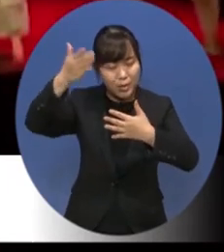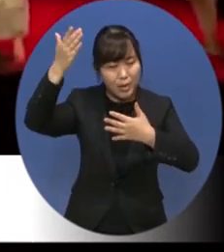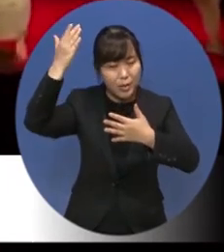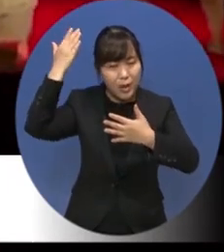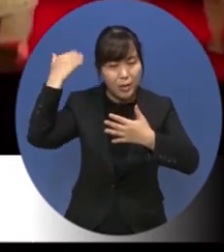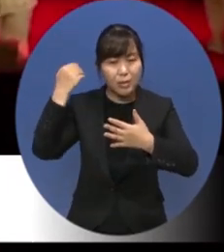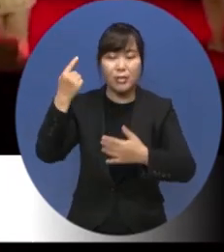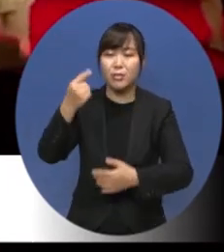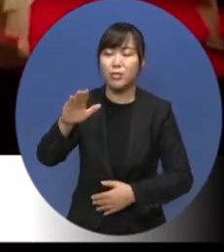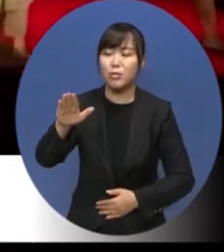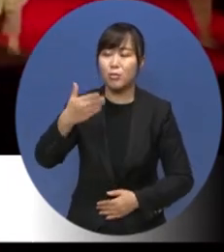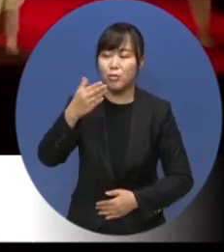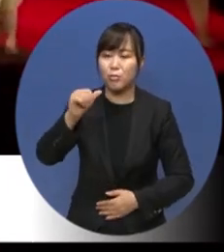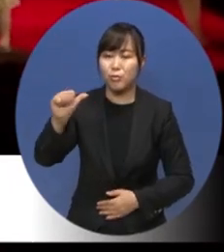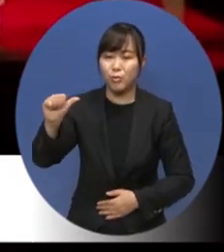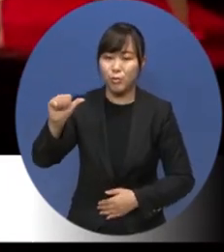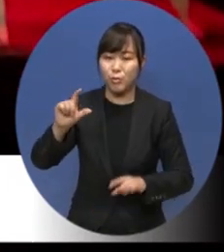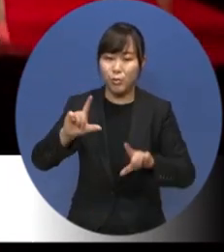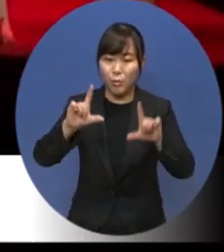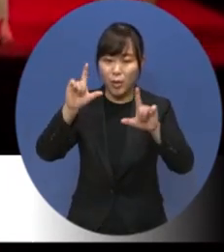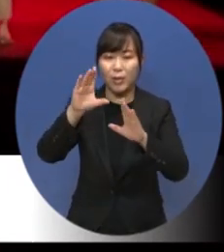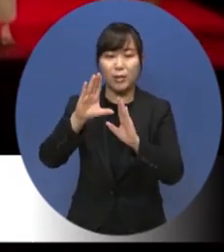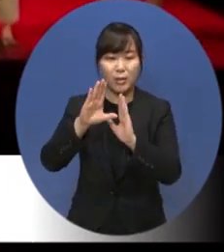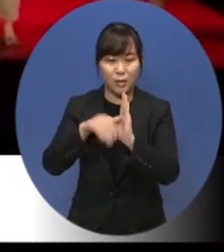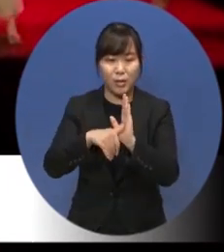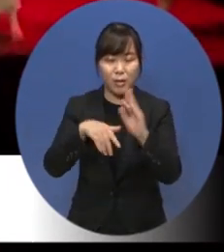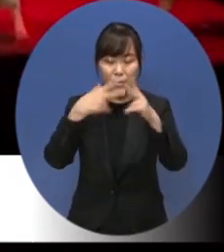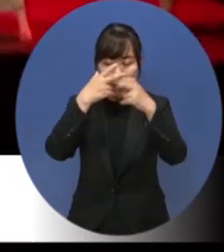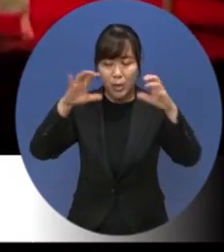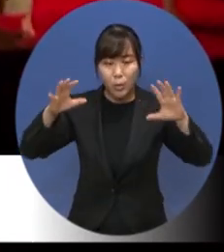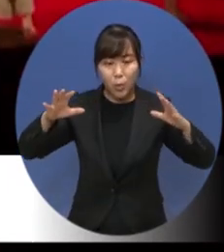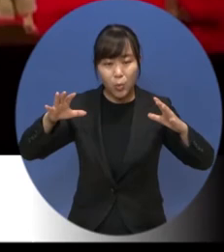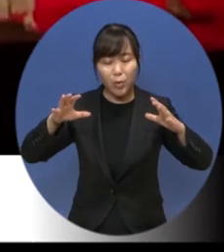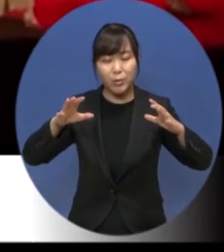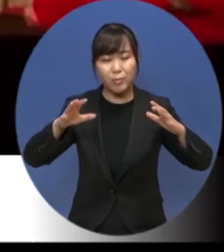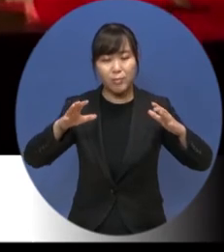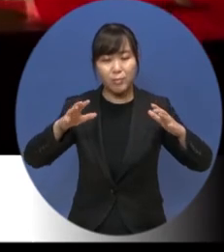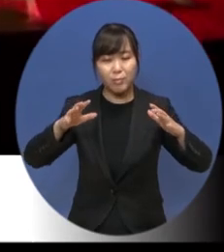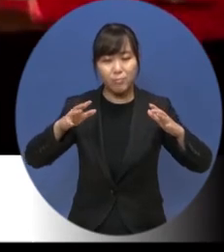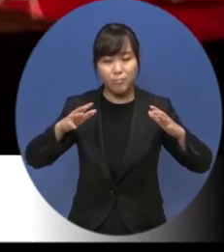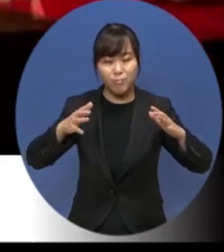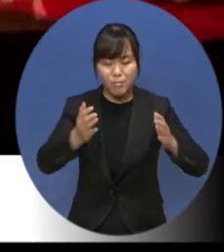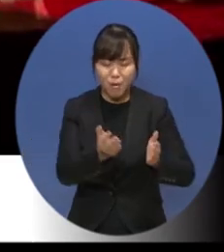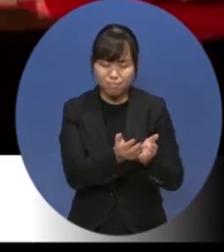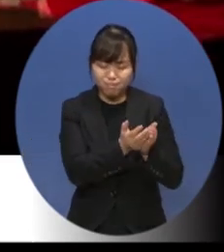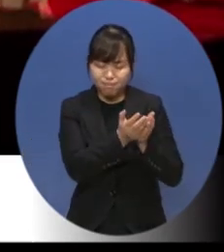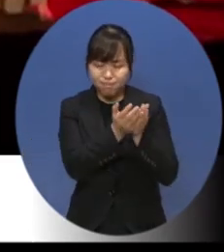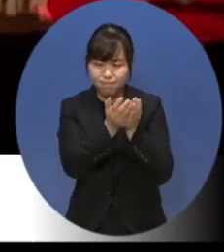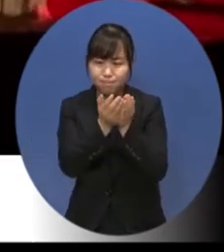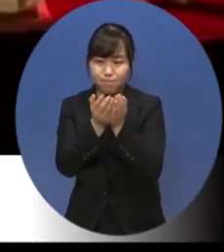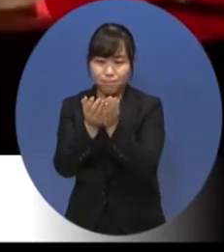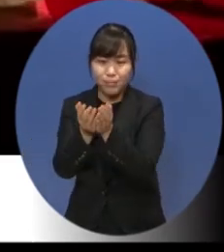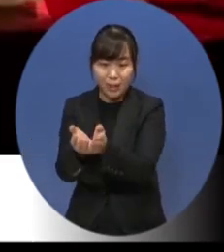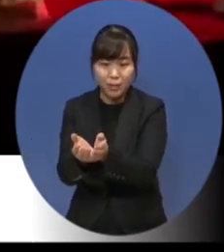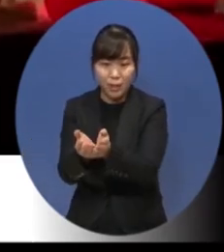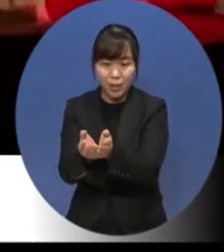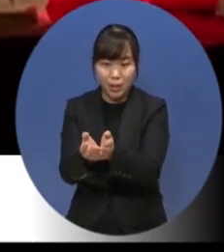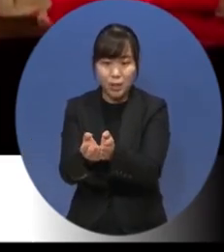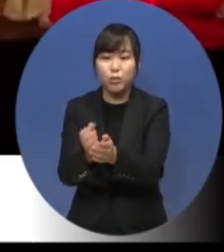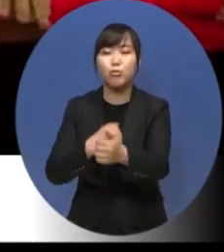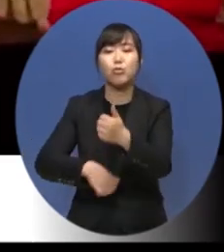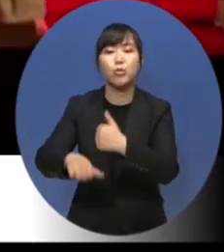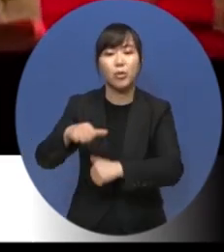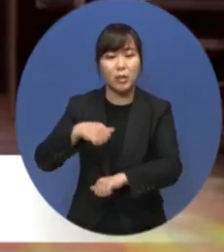그 옛날에 그 이민 1905년에 멕시코로 이민을 떠난 건데 그